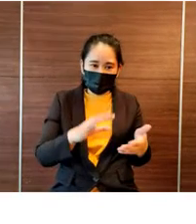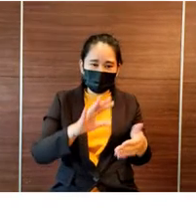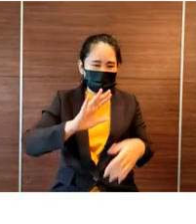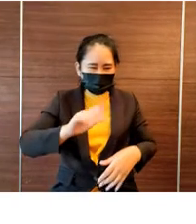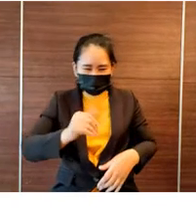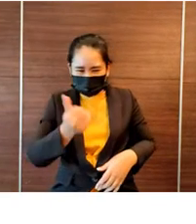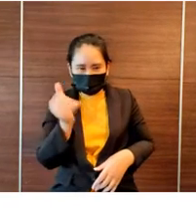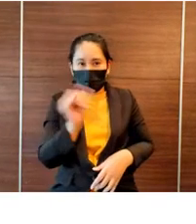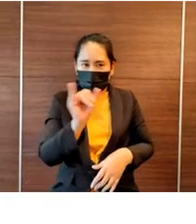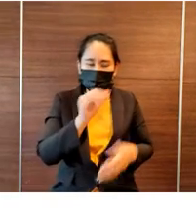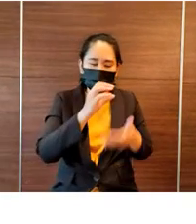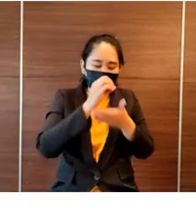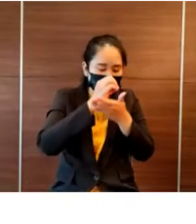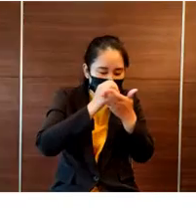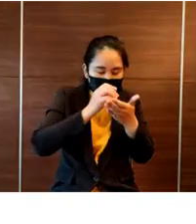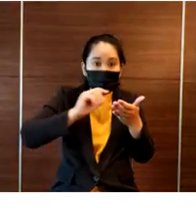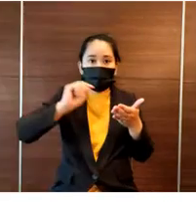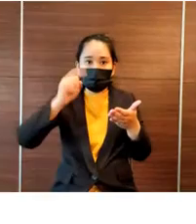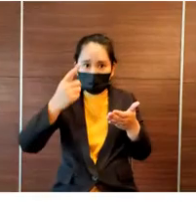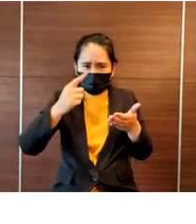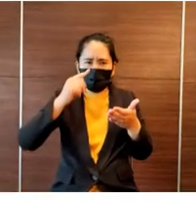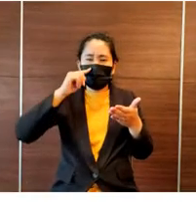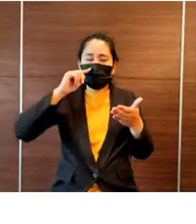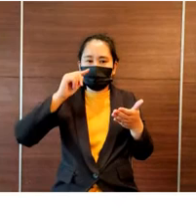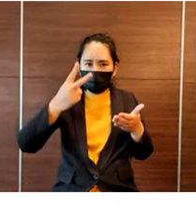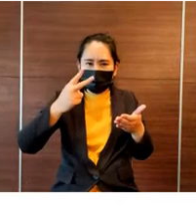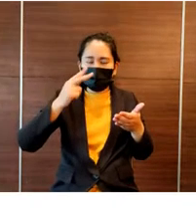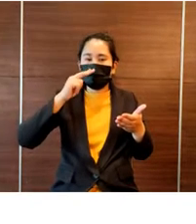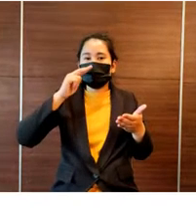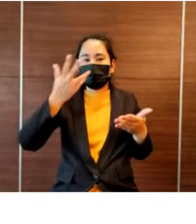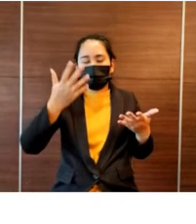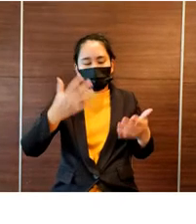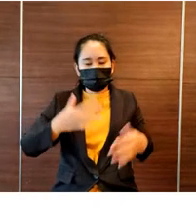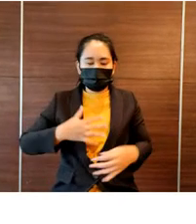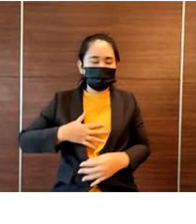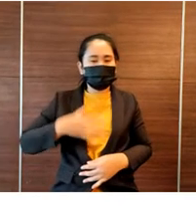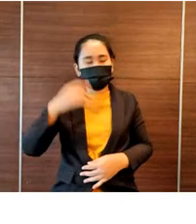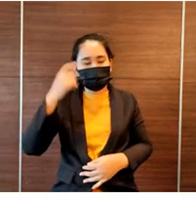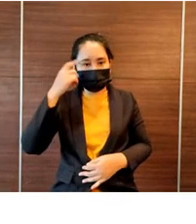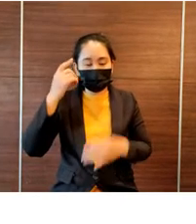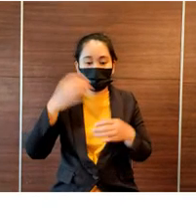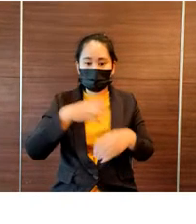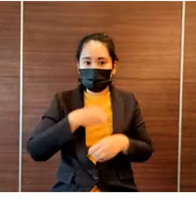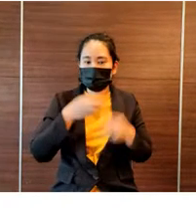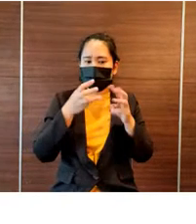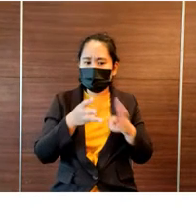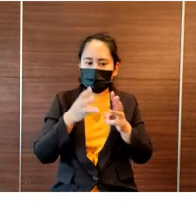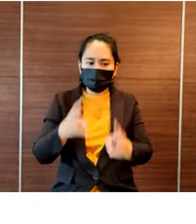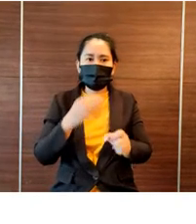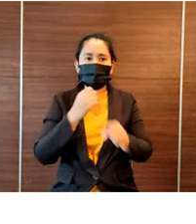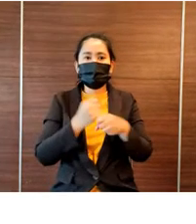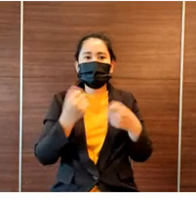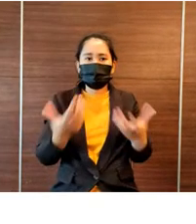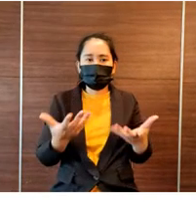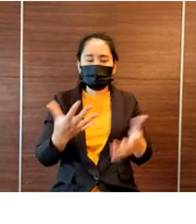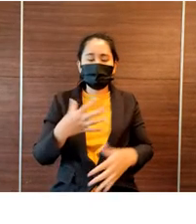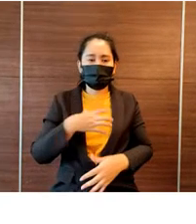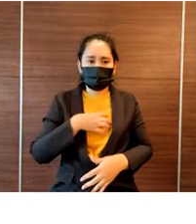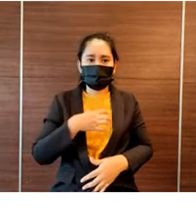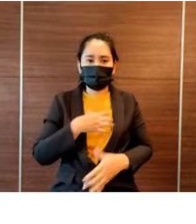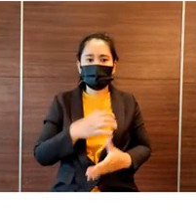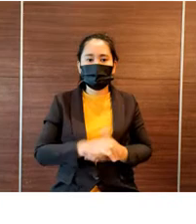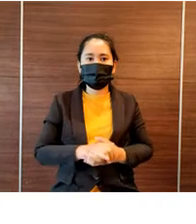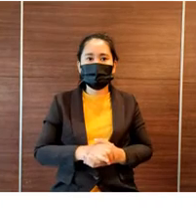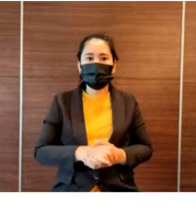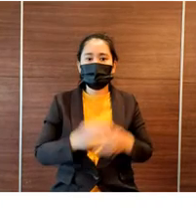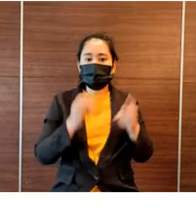ราไปหาหมอครั้งที่2แล้วก็กลับไปใช้อีกมันมีทางเลือกที่ดีกว่านี้มั้ยคือมันมีทางเลือกที่มันควรมัน